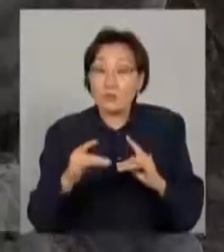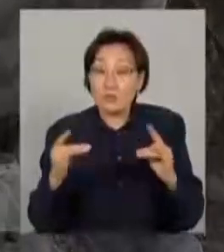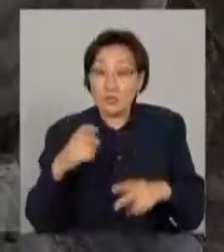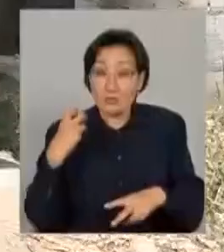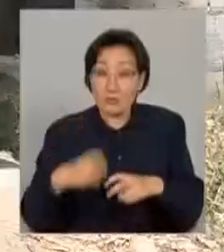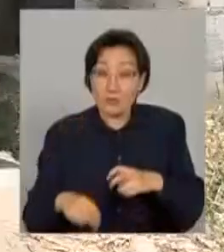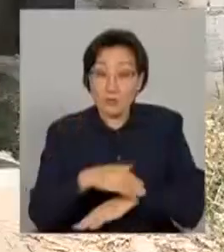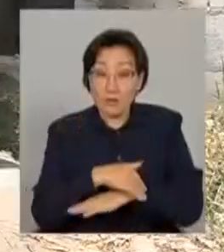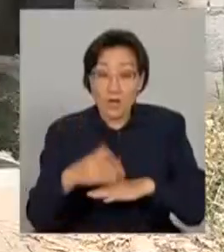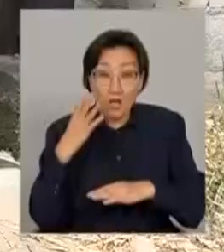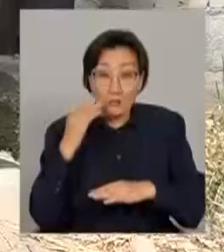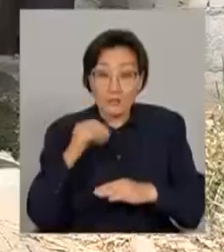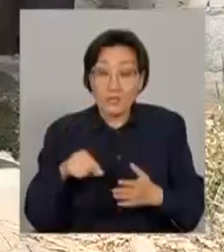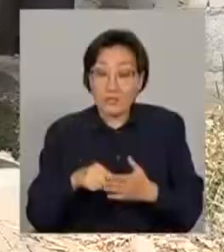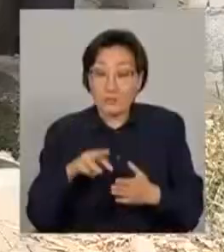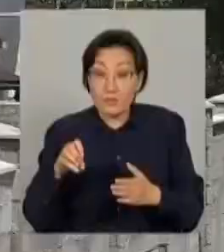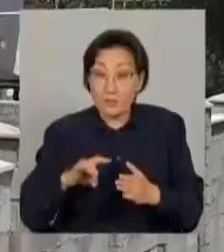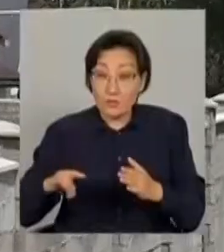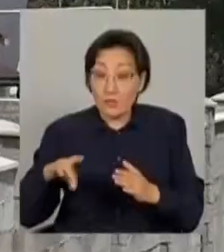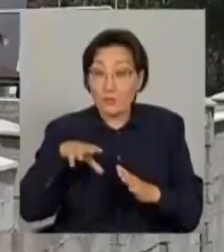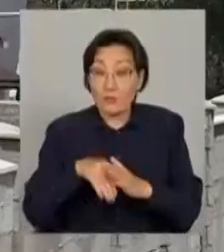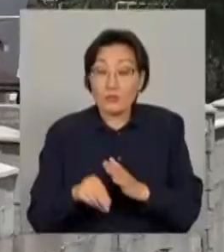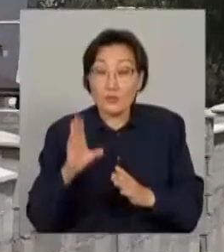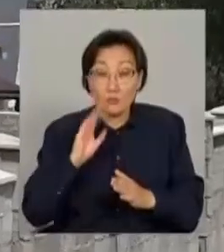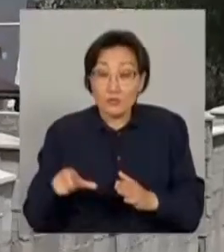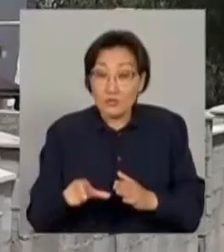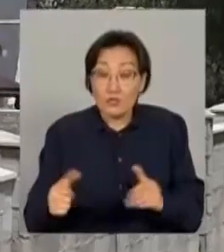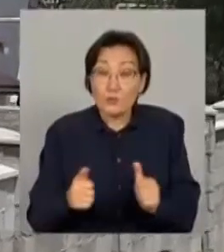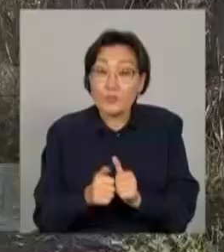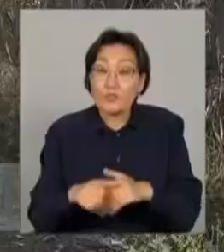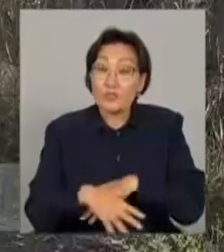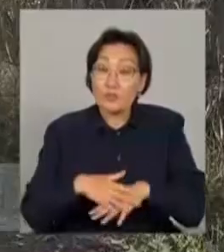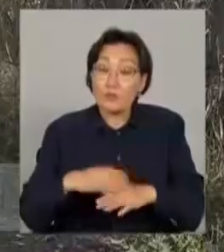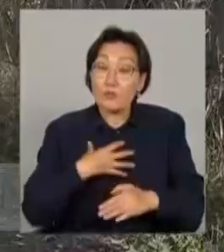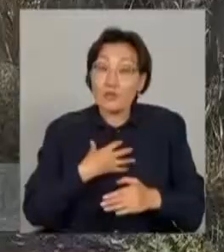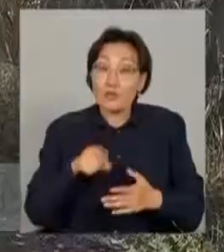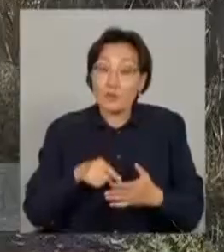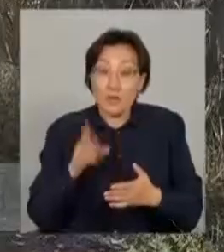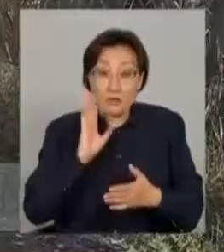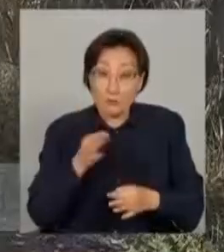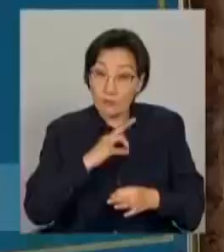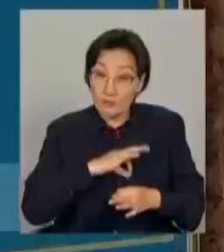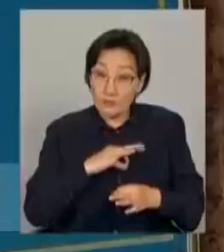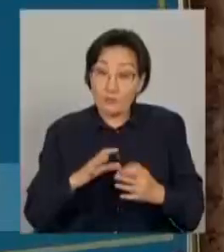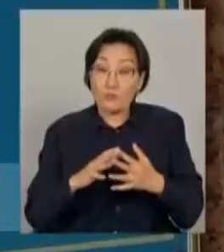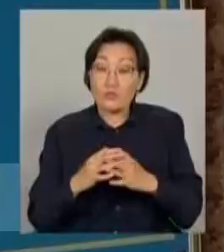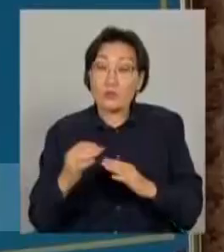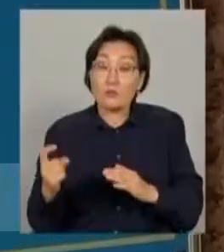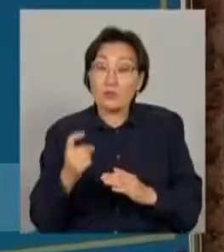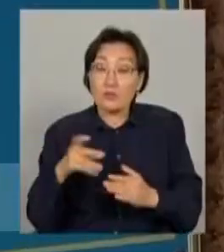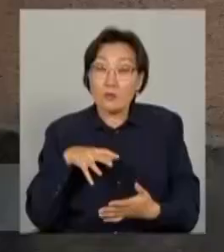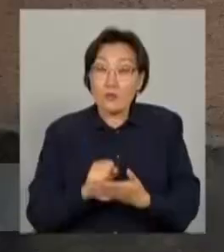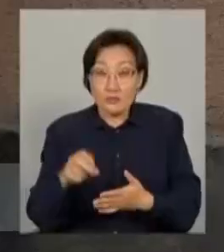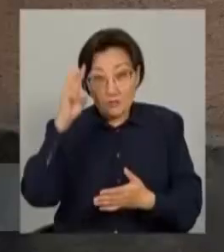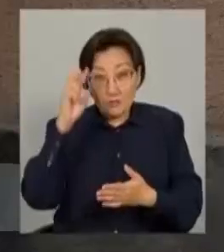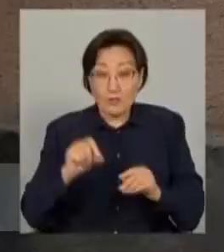мекен негізі Алматының Медеу ауданына қарайды. Алайда өзен жанындағы халықтың өзекті мәселесін суды пайдаланып отырған шаруашылықпен айналысатын